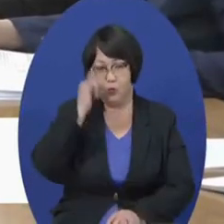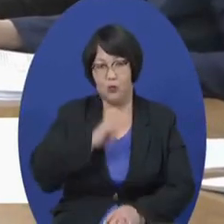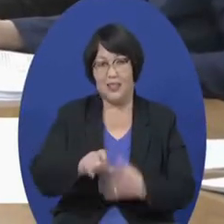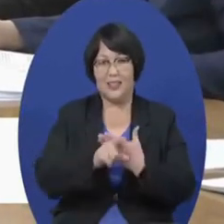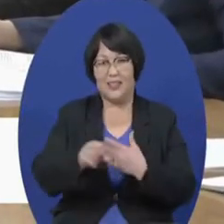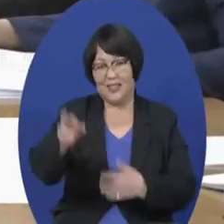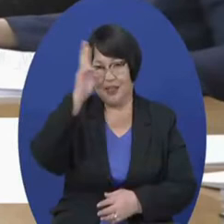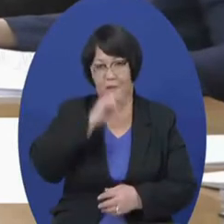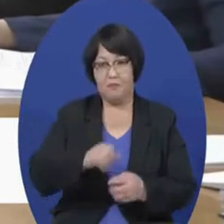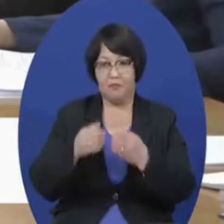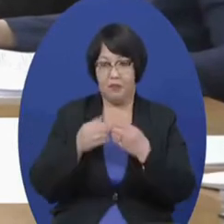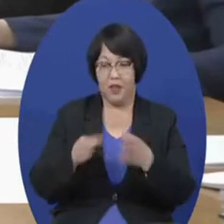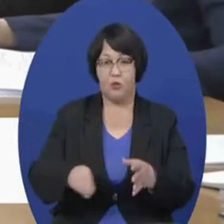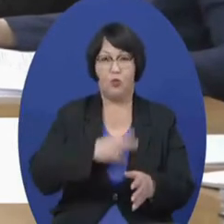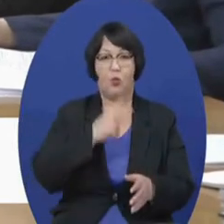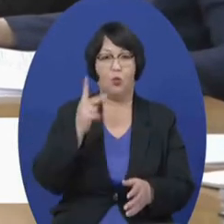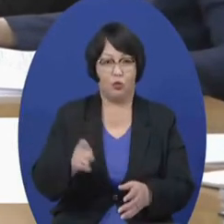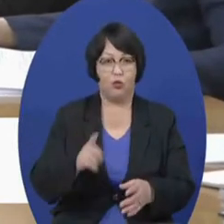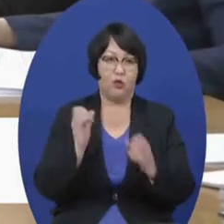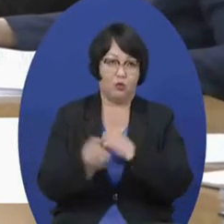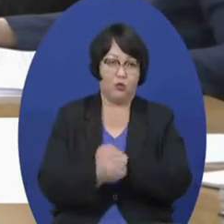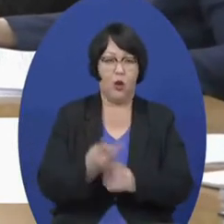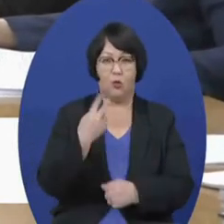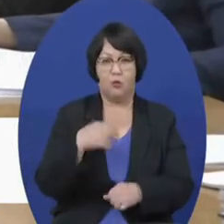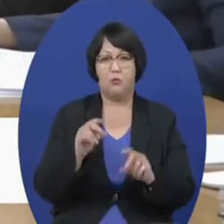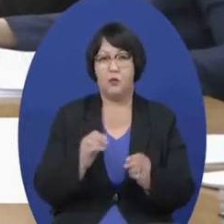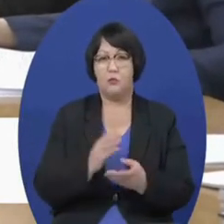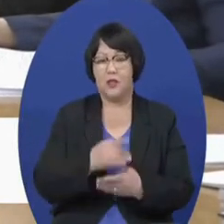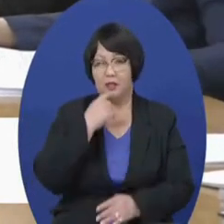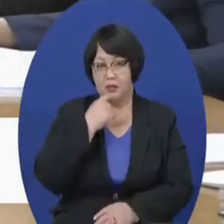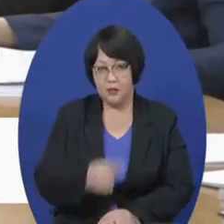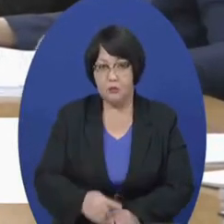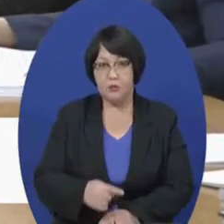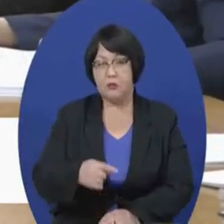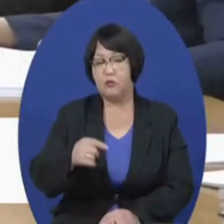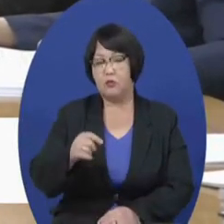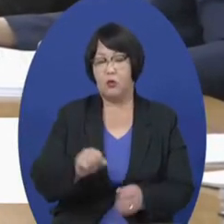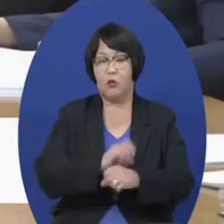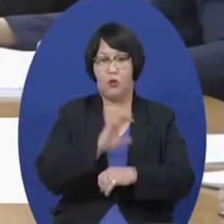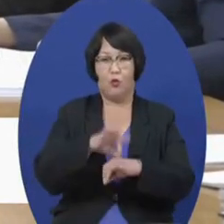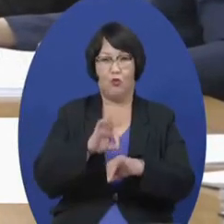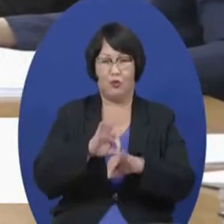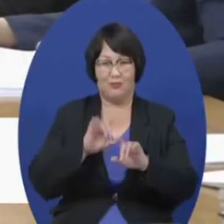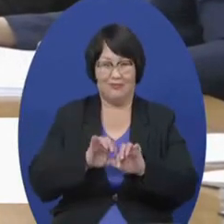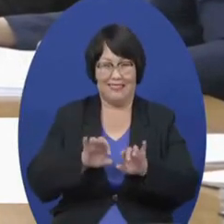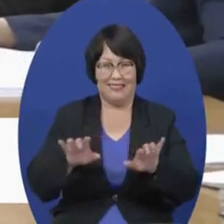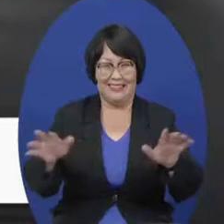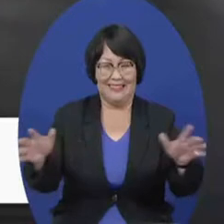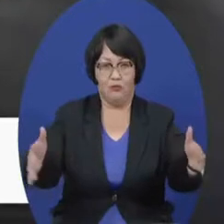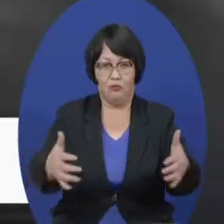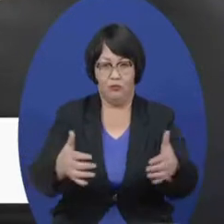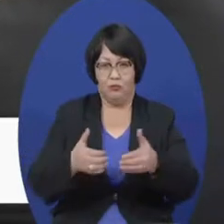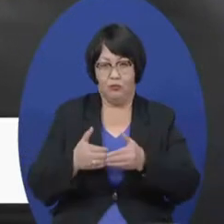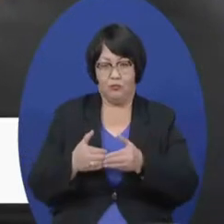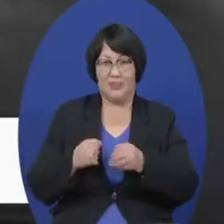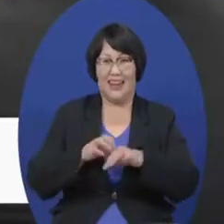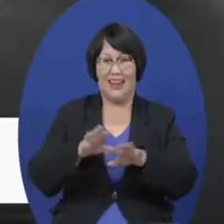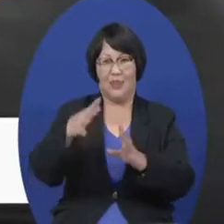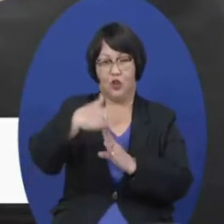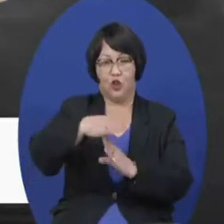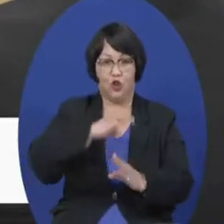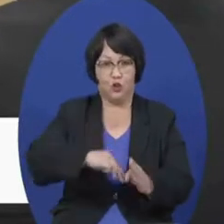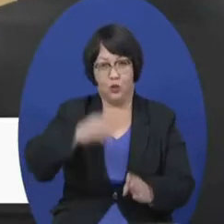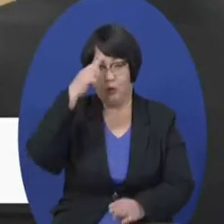яам нээгдсэн нь түүхэн тэмдэглэгдэн үлдэх үйл явдал гэдгийг онцолсон байна. Цар тахлын голомтын хумих тархалтыг зогсоох чиглэлээр Монгол улсын засгийн